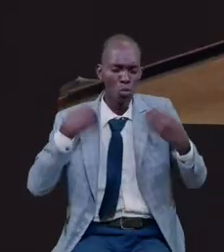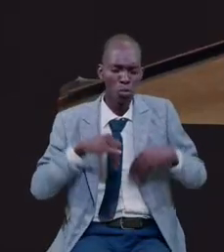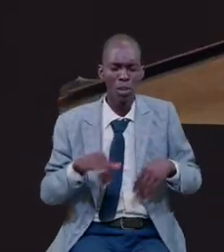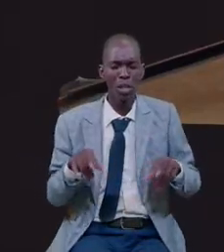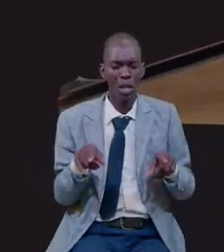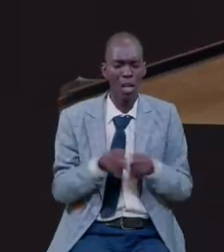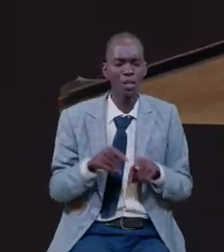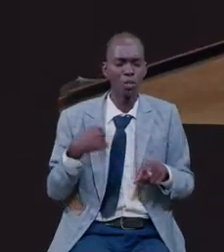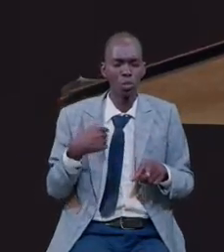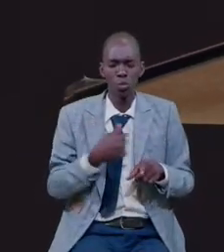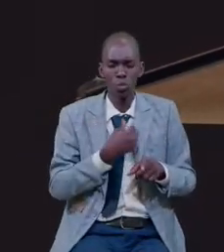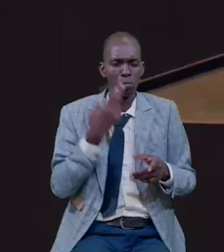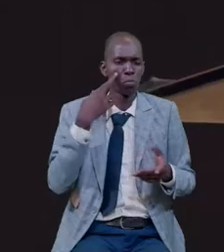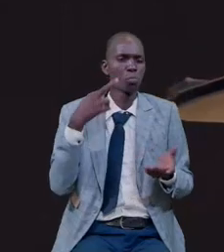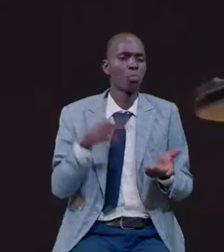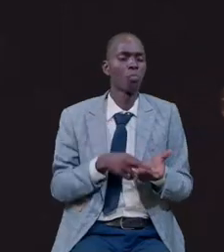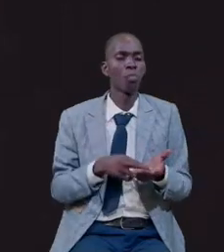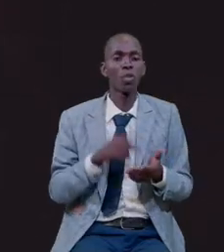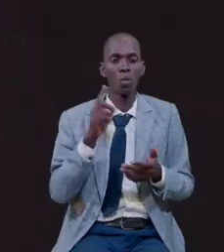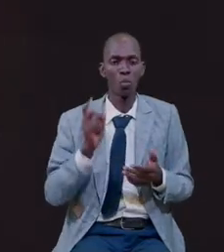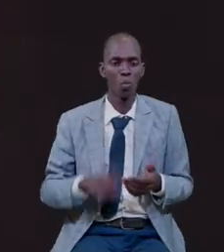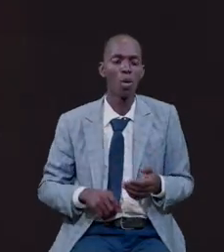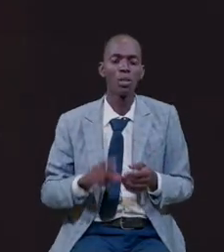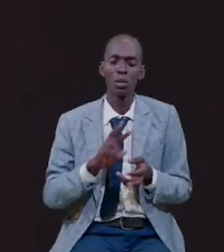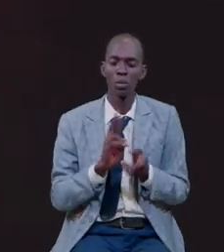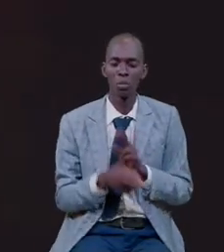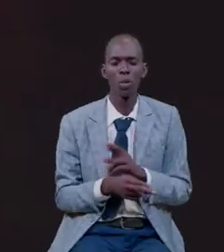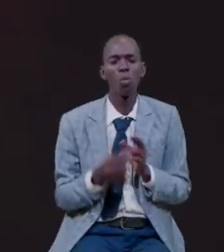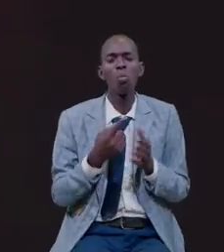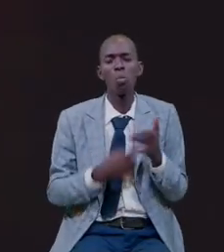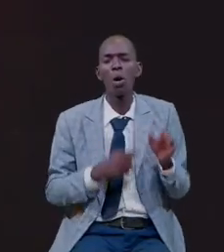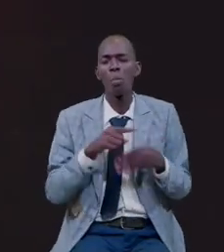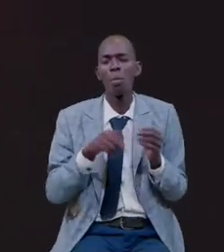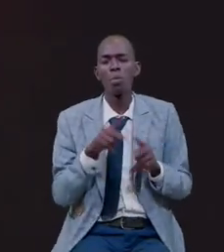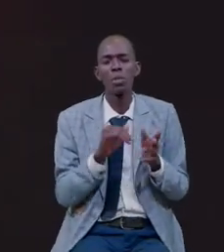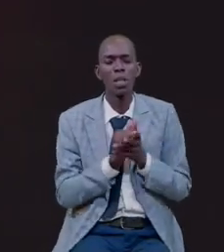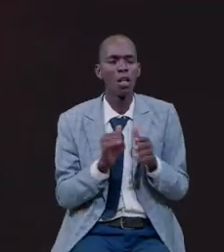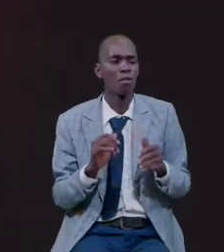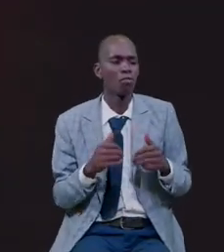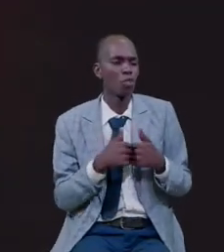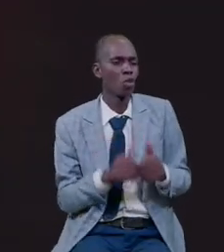se repentir. Et les gens qui ont abandonné leur premier amour,